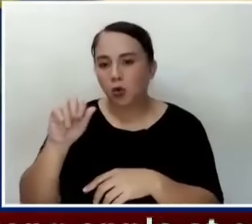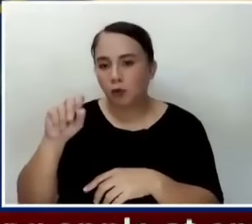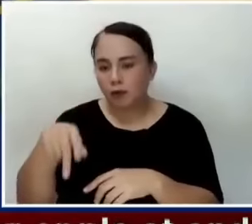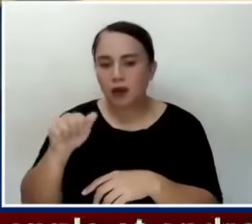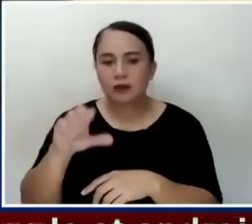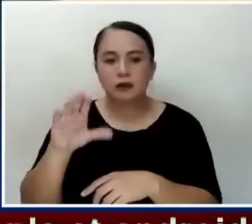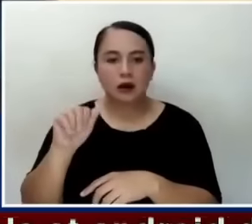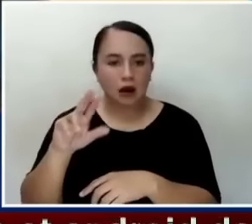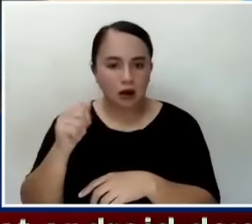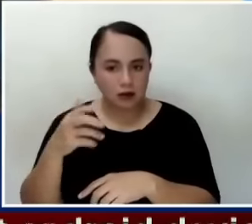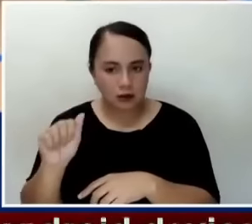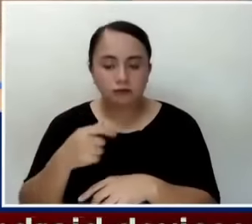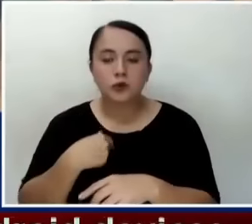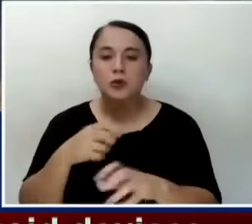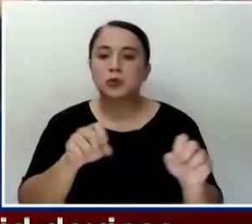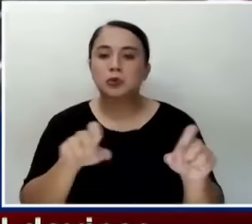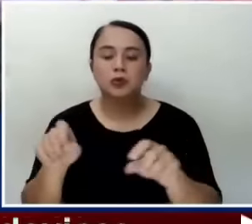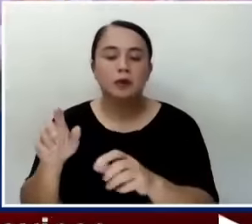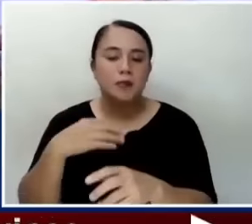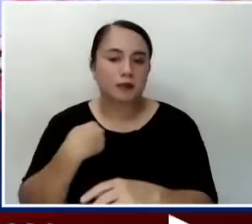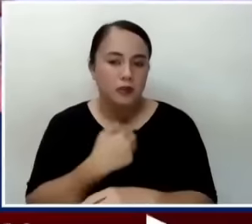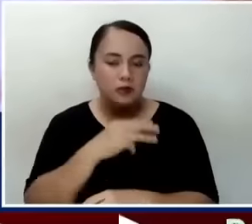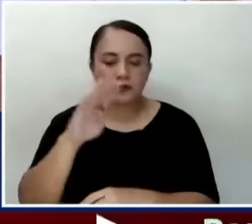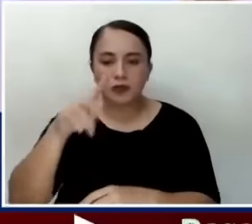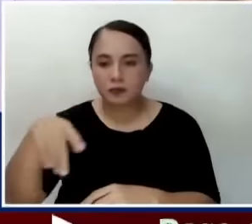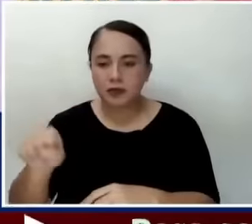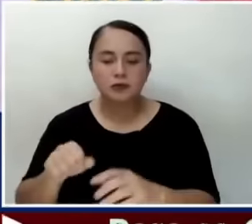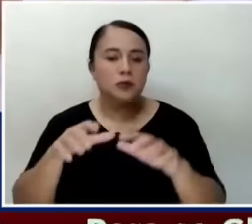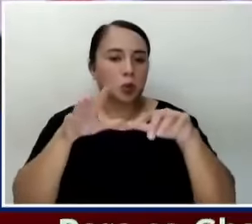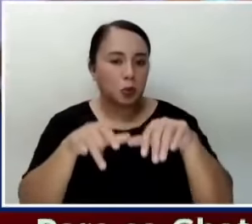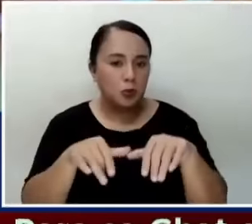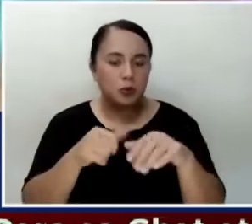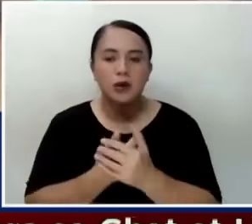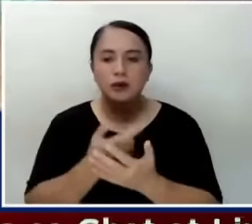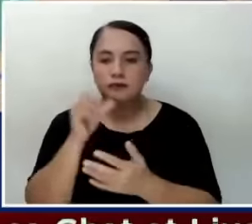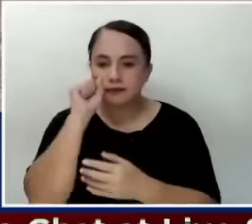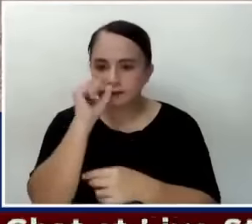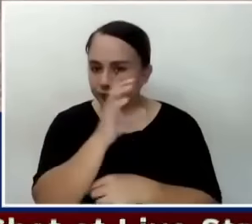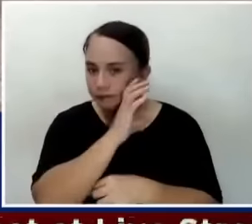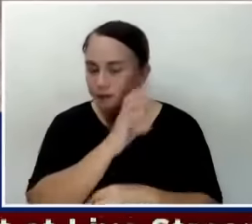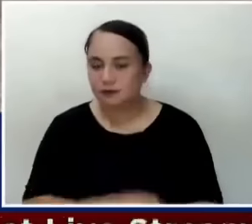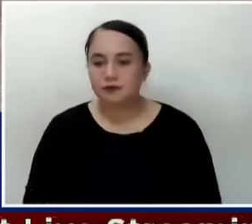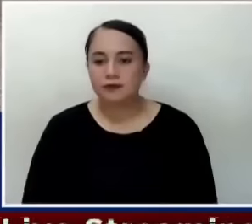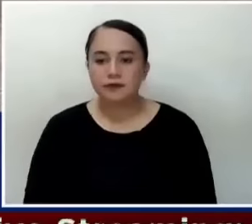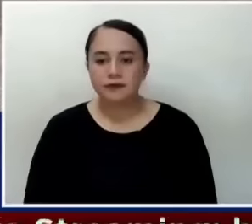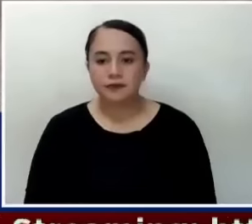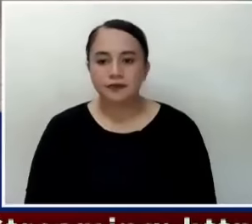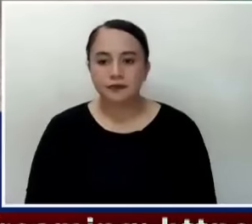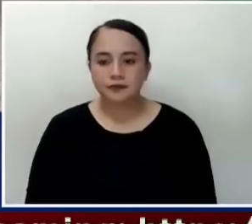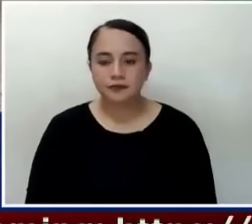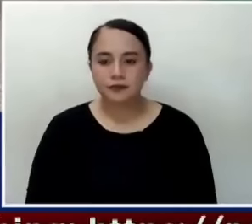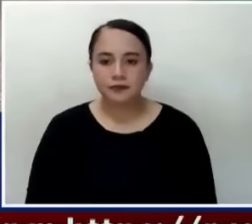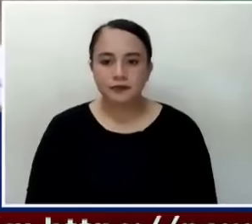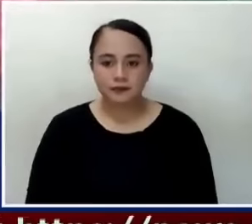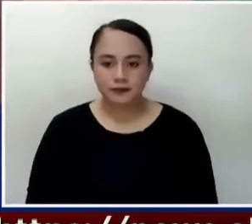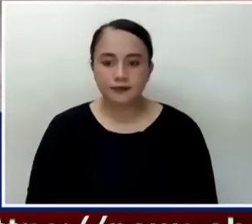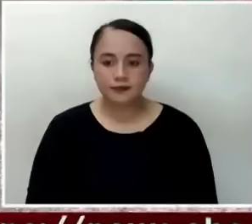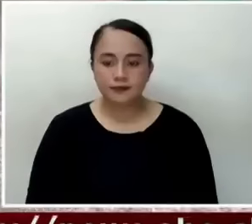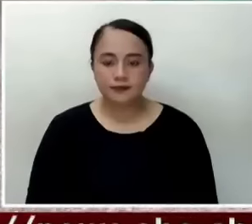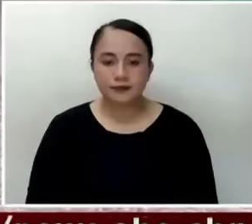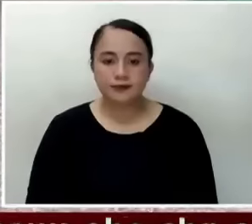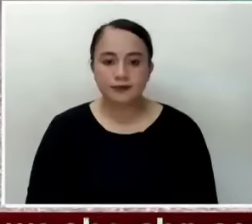mapagbentahan ang mga miyembro ng 4-piece, mga may kapansanan at senior citizens. Lady Vicentio, ABS-CBN